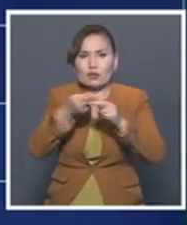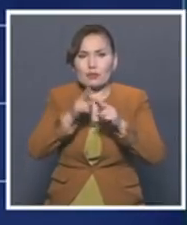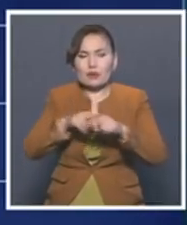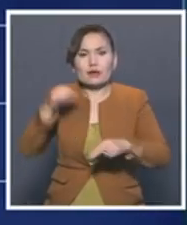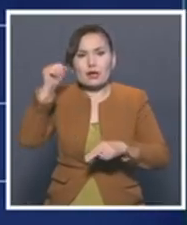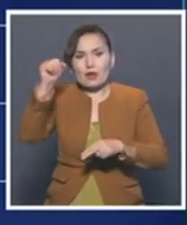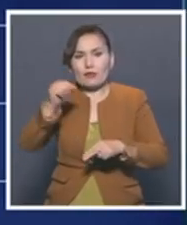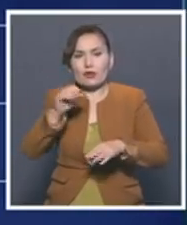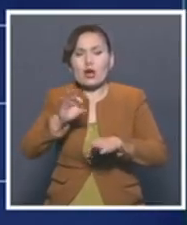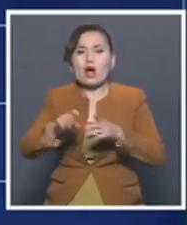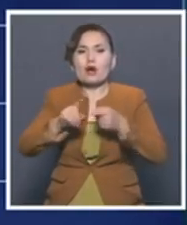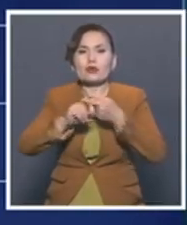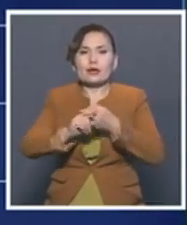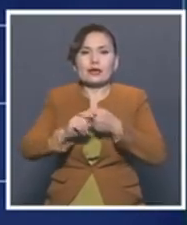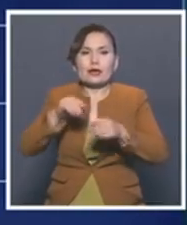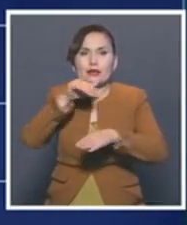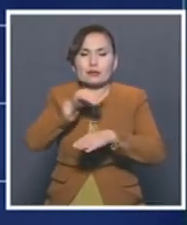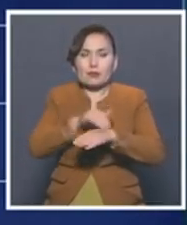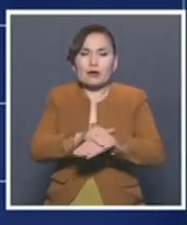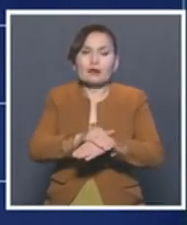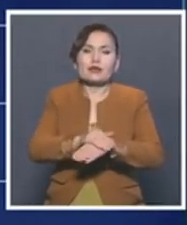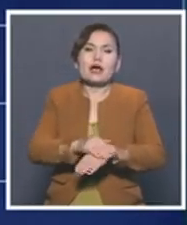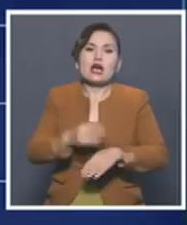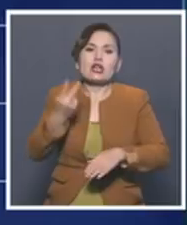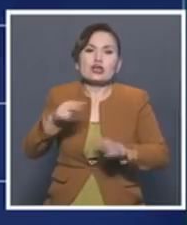қарағанда Өзбекстанда вирус жұқтырғандар